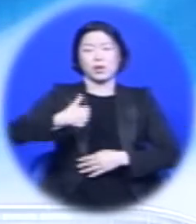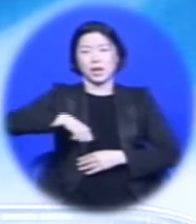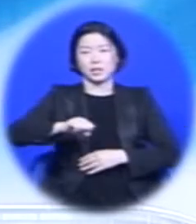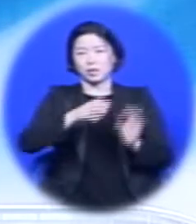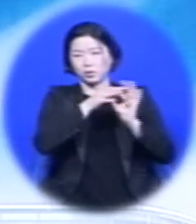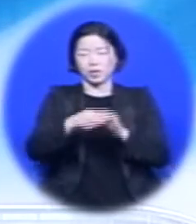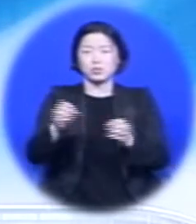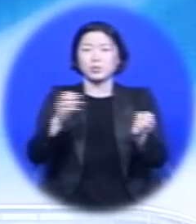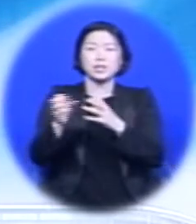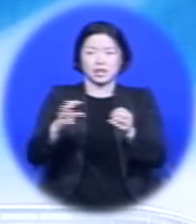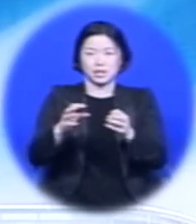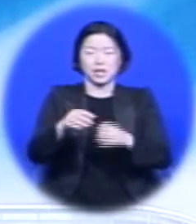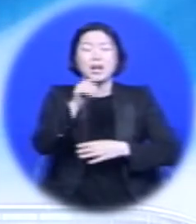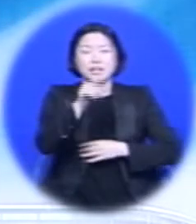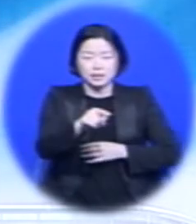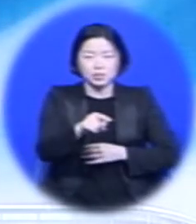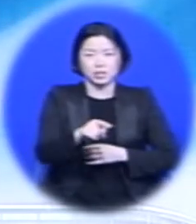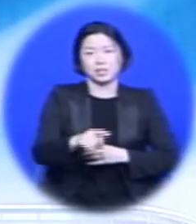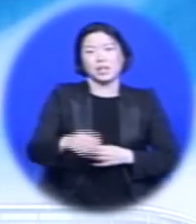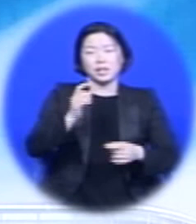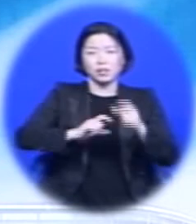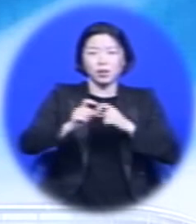돈이 훨씬 적게 드는 일이라.